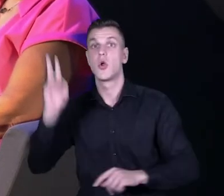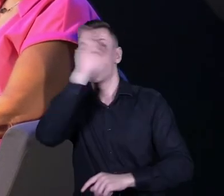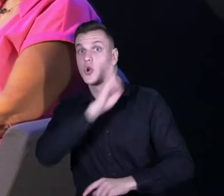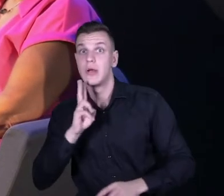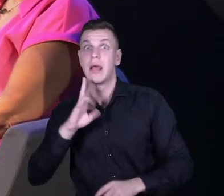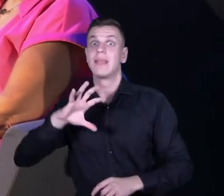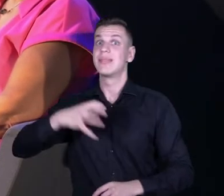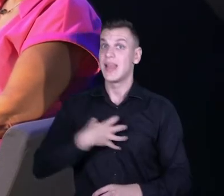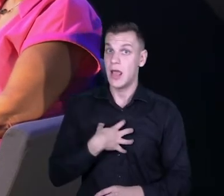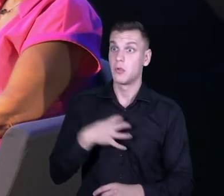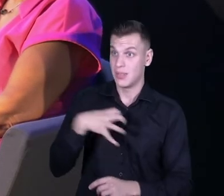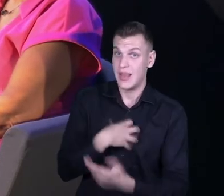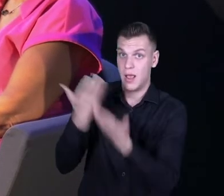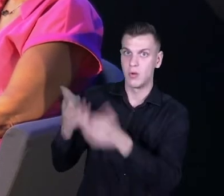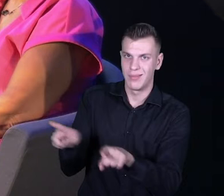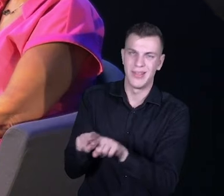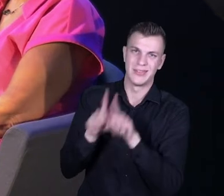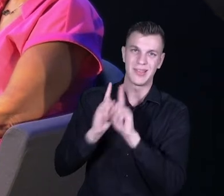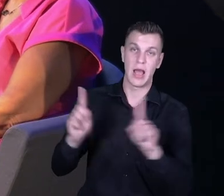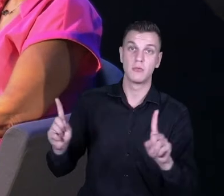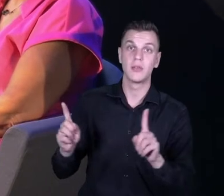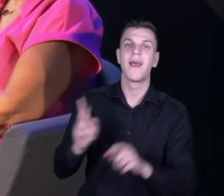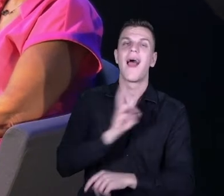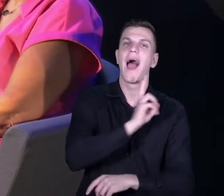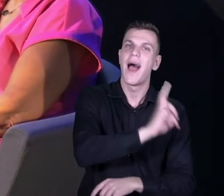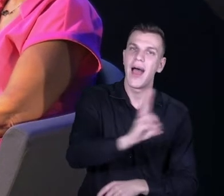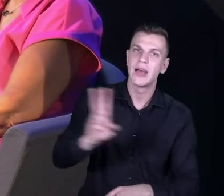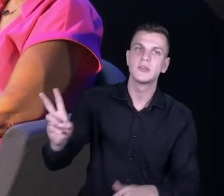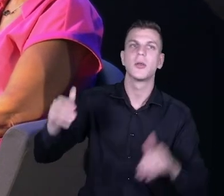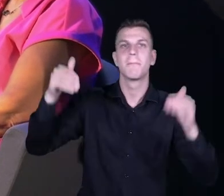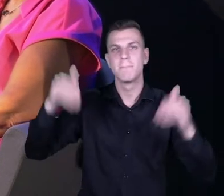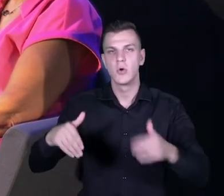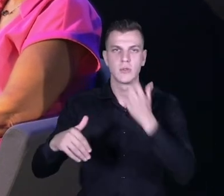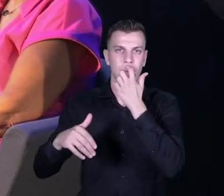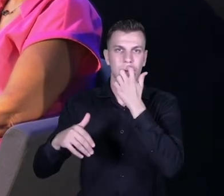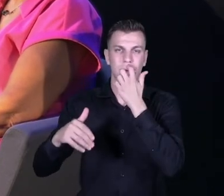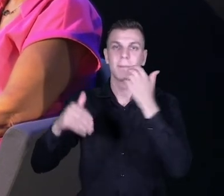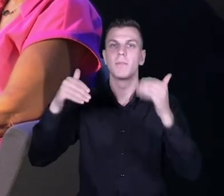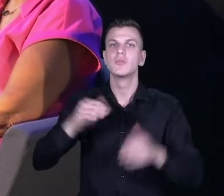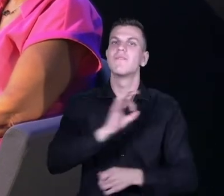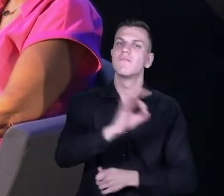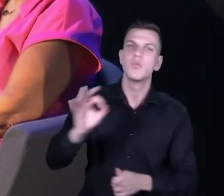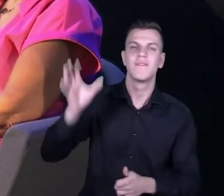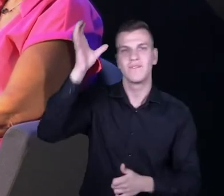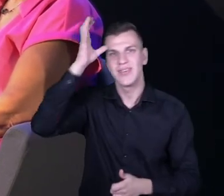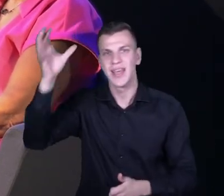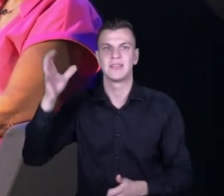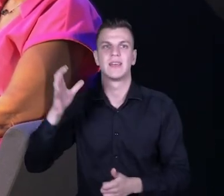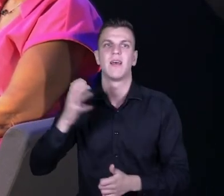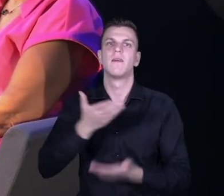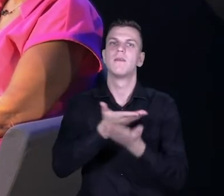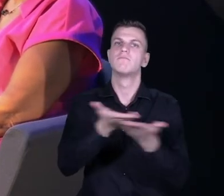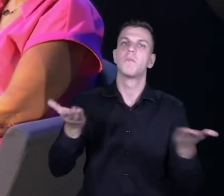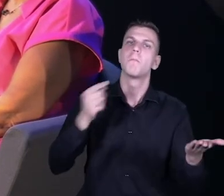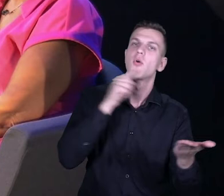przede wszystkim nauczycielem, może wnieść tyle umiejętności, wiedzy, żeby właśnie